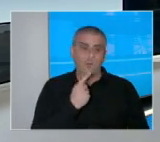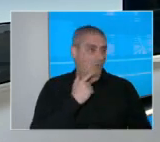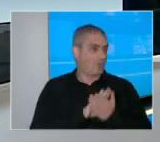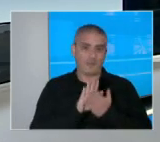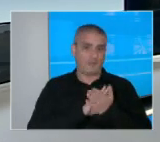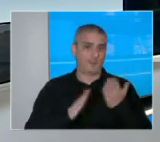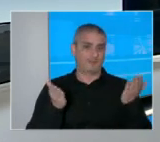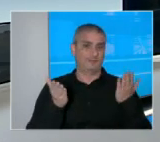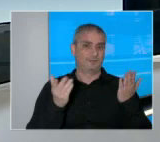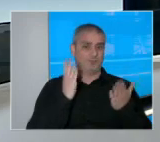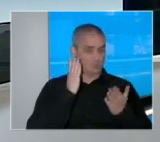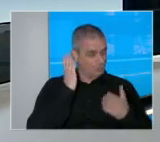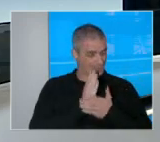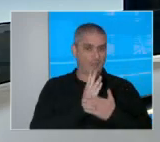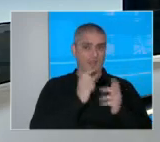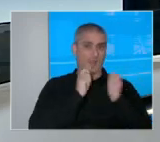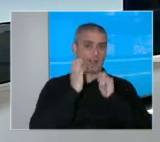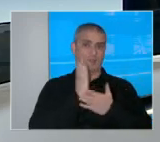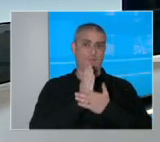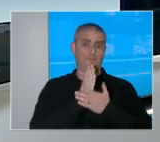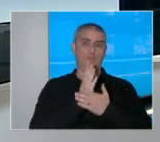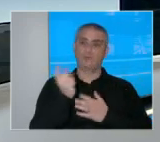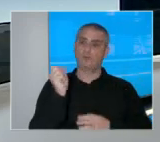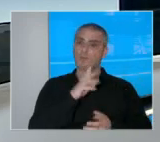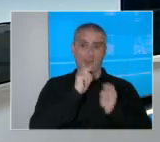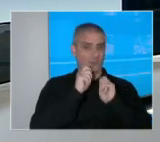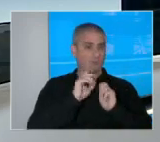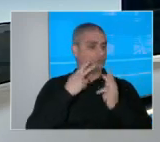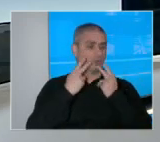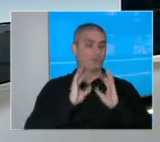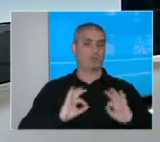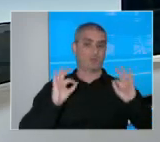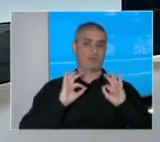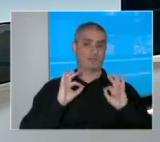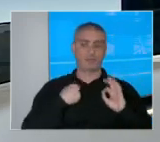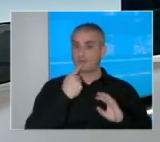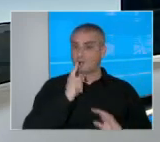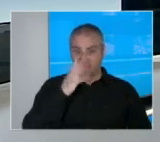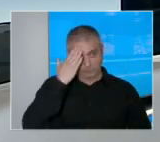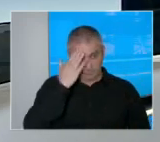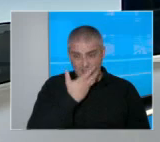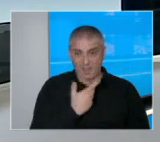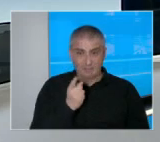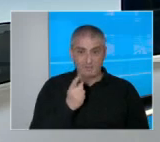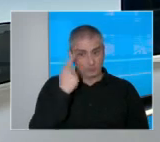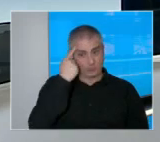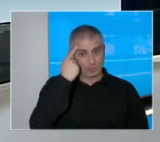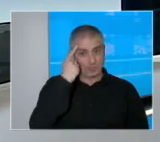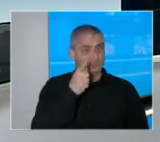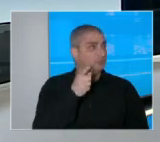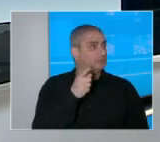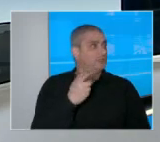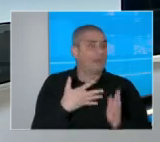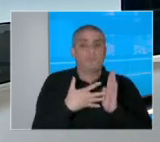אמר. הוא קטע את הרעיון באמצע, הוא החליט לא לדבר. הוא בעצם בא לרעיון כשאין לו תשובות. אגב, אני אומר לך, מי שמכיר את גפני, יודע שזה